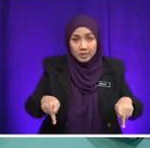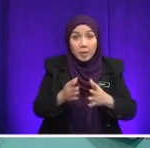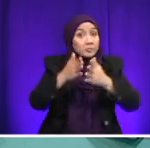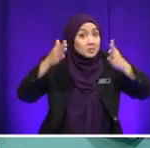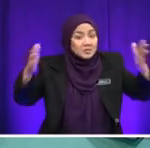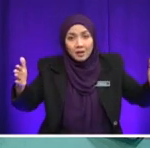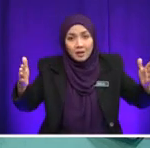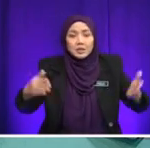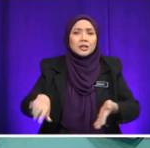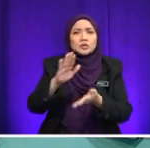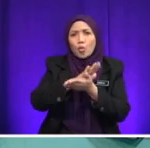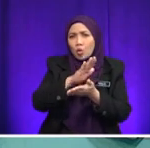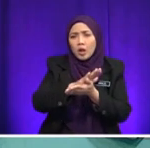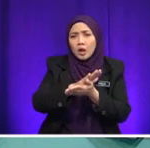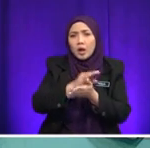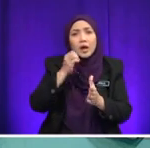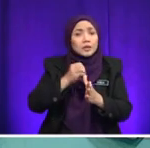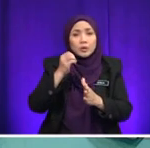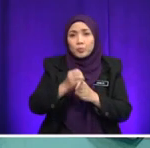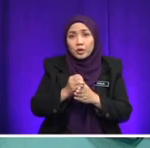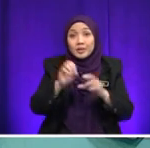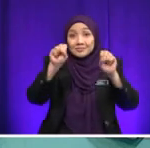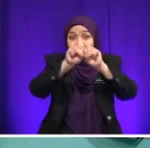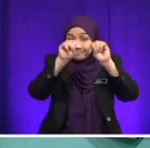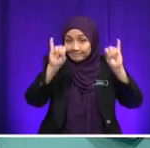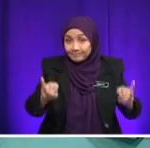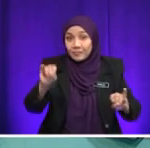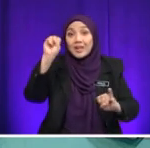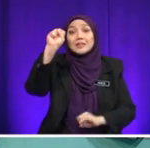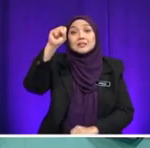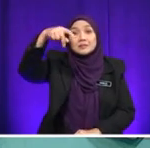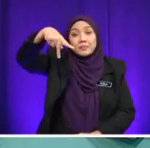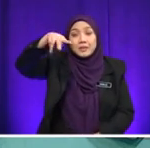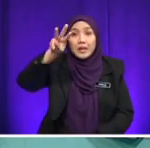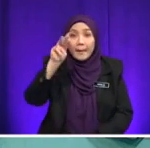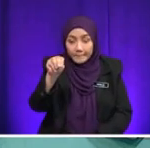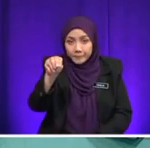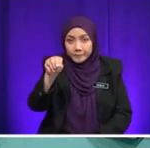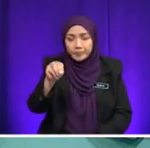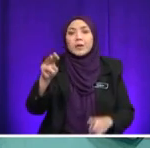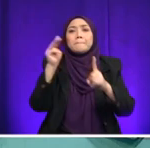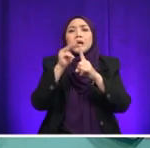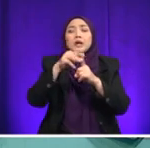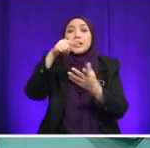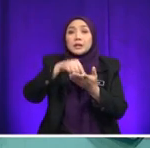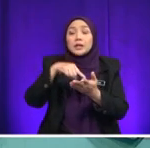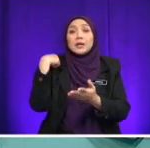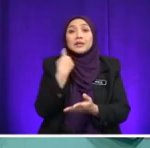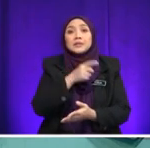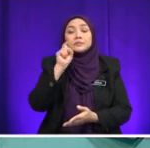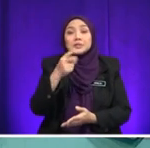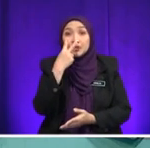maupun di peringkat eee pelajaran sekalipun sebenarnya marka ini kita kenal kita kena perhatikan